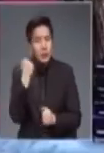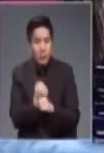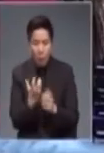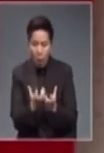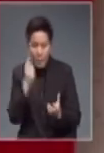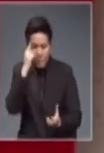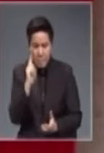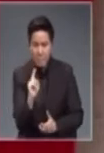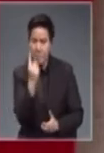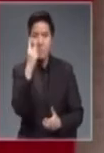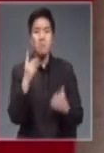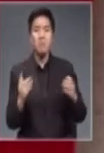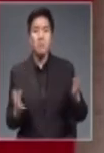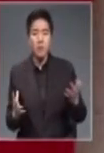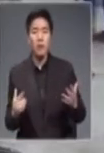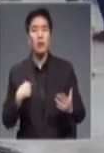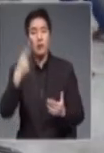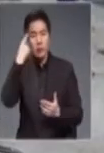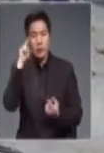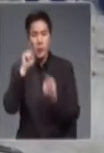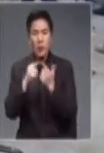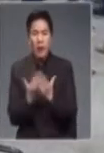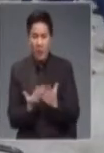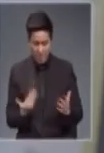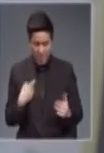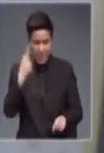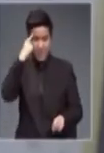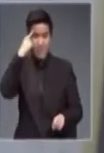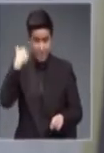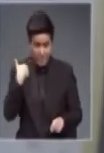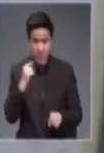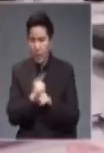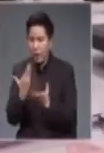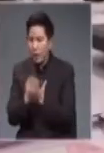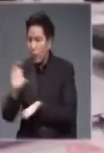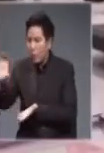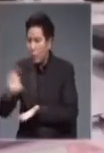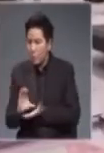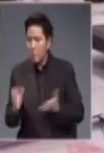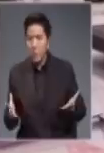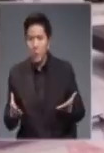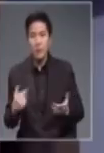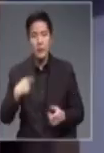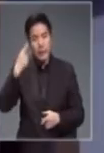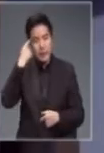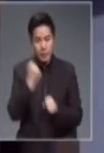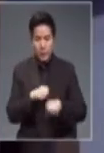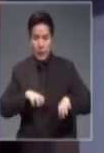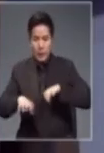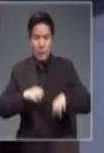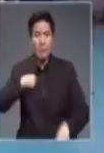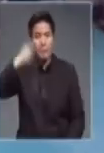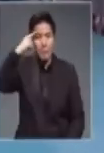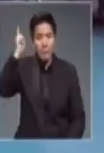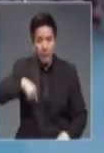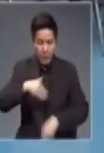ที่รักครับในการสร้างการรับรู้เพื่อความเข้าใจกันนั้นมีความสำคัญ ในเรื่องของความเข้าใจระหว่างนักเรียนนิสิตนักศึก